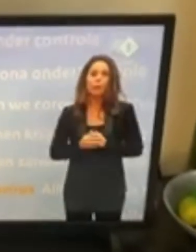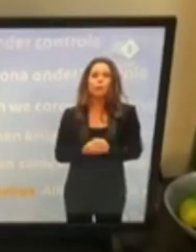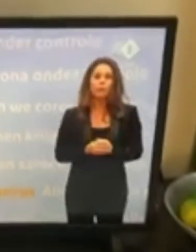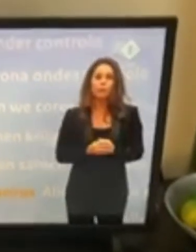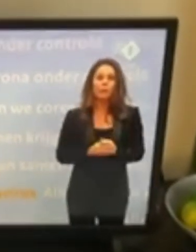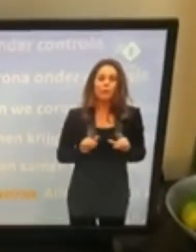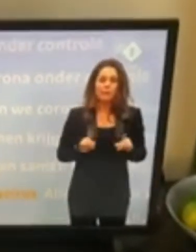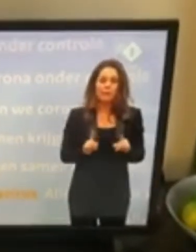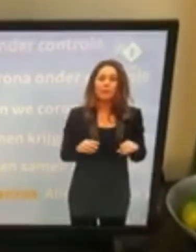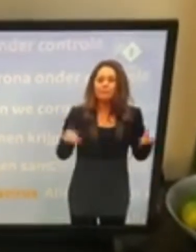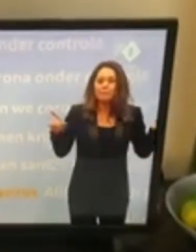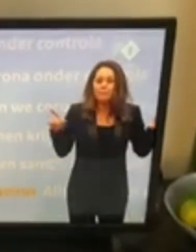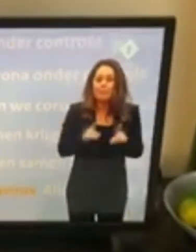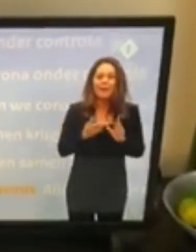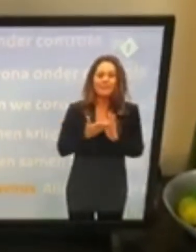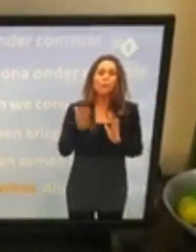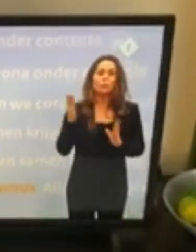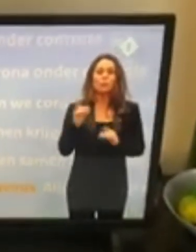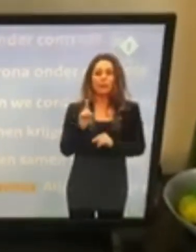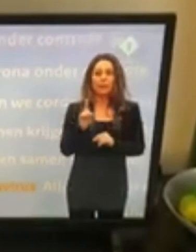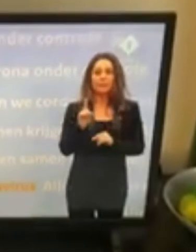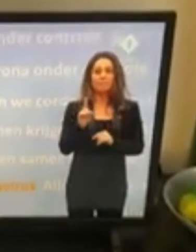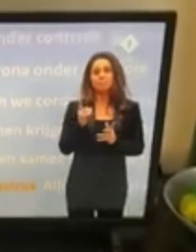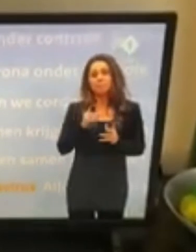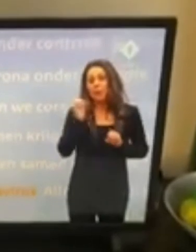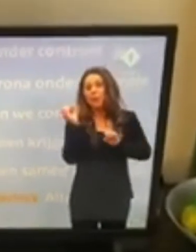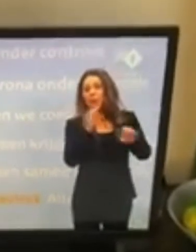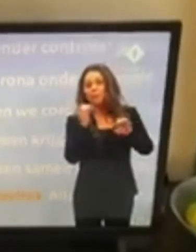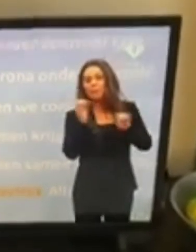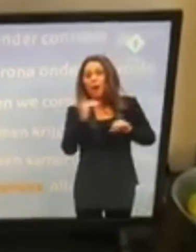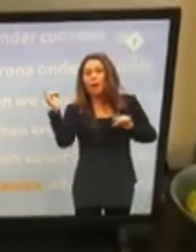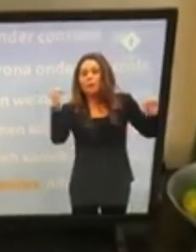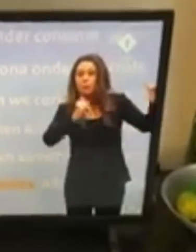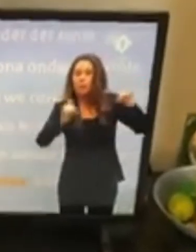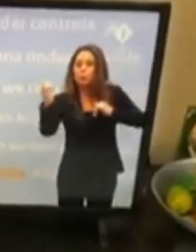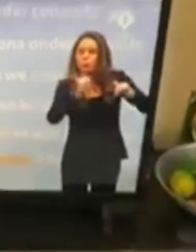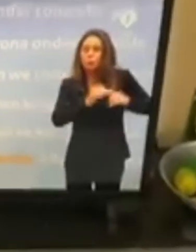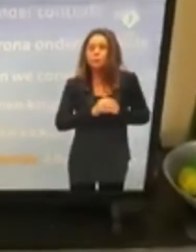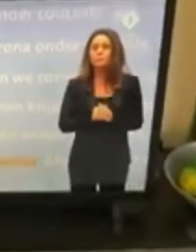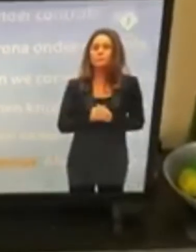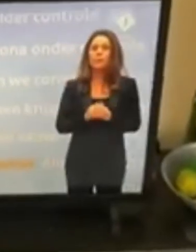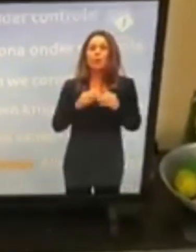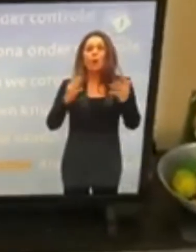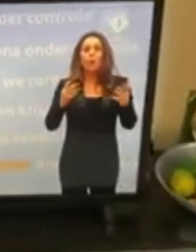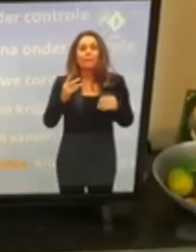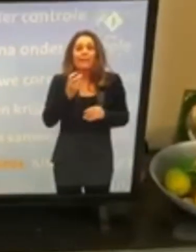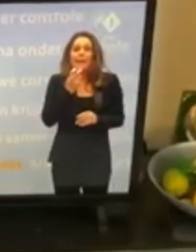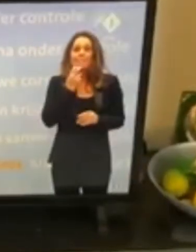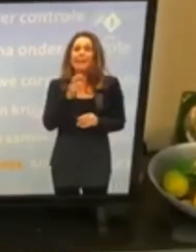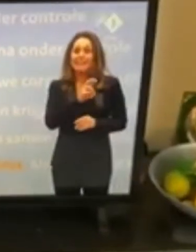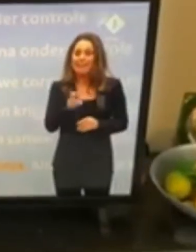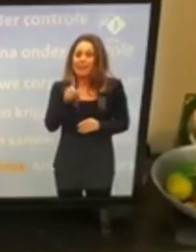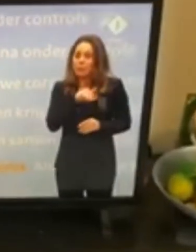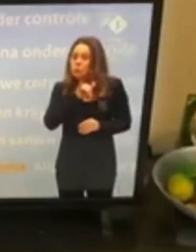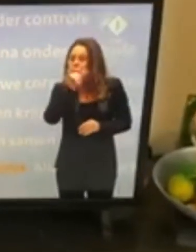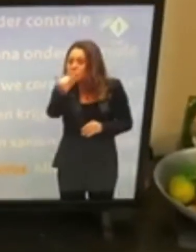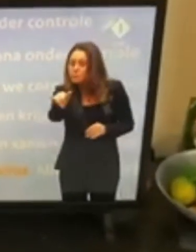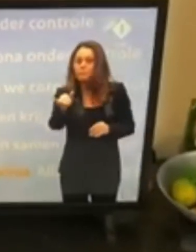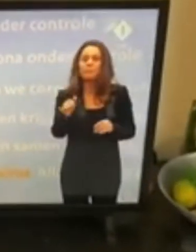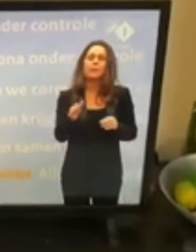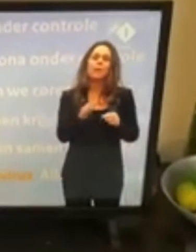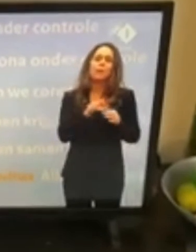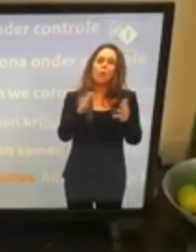beperkt aantal uitzonderingen, bijvoorbeeld voor vrachtvluchten, voor mensen die om medische redenen moeten reizen en zo nodig